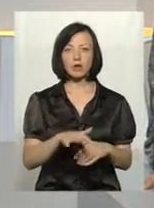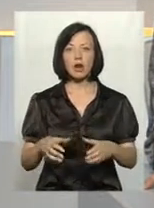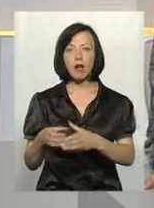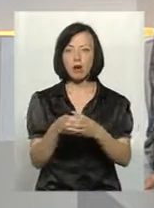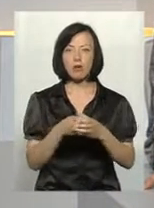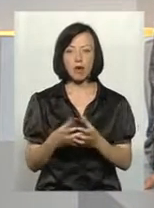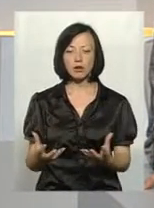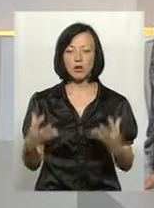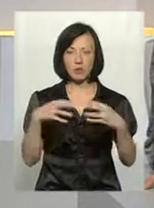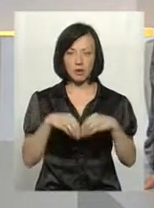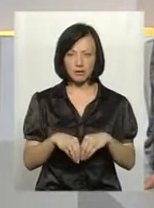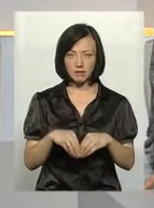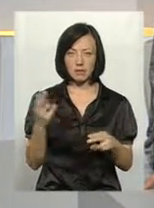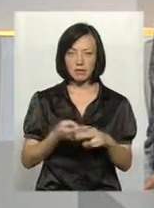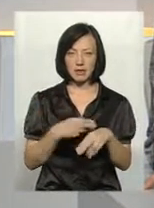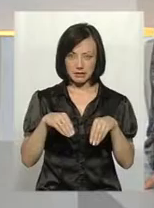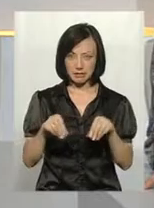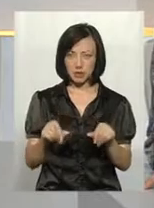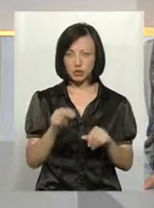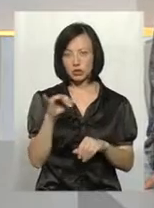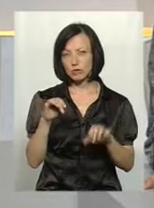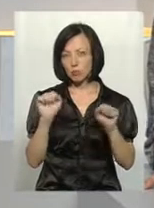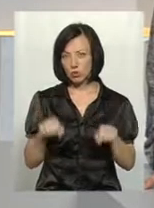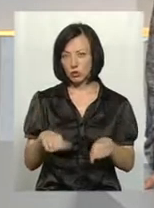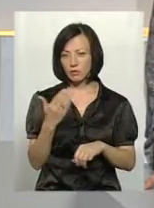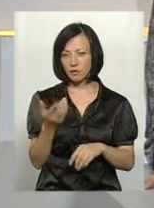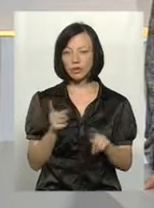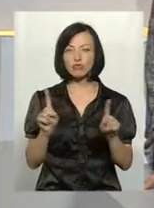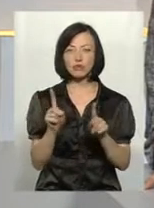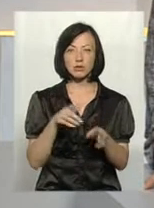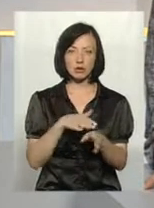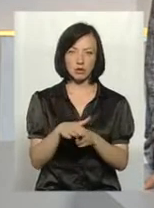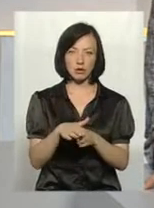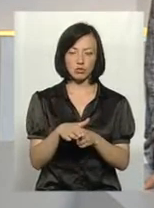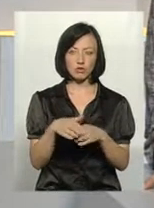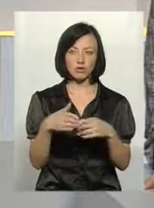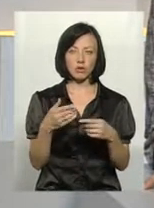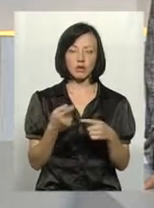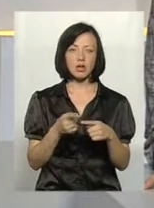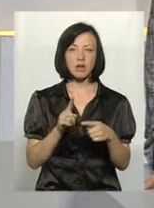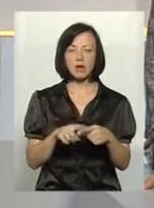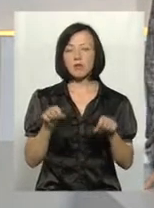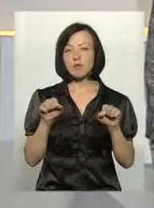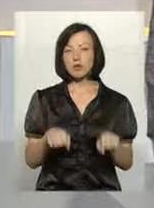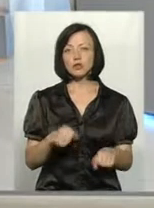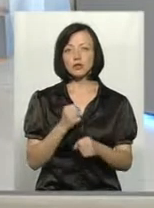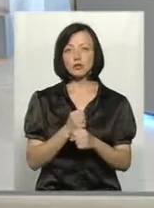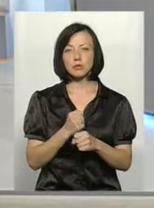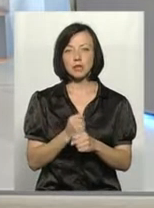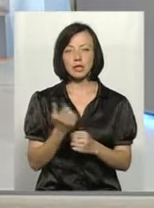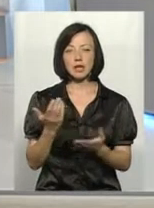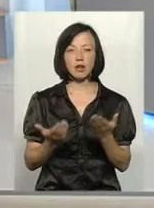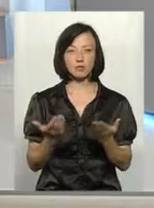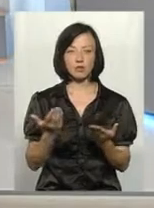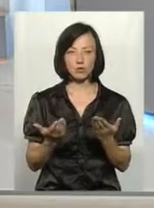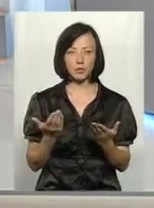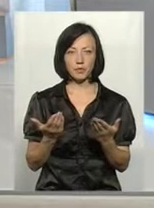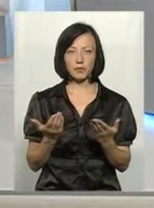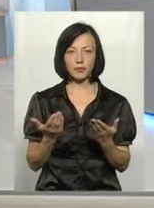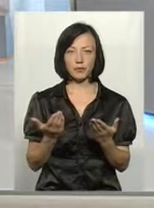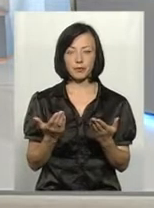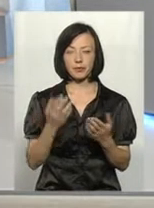громада об'єднана без землі. Чи може вона щось реалізувати? Ви знаєте, реалізацію можна зробити, якщо